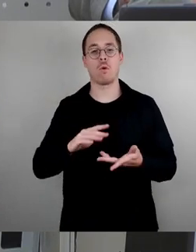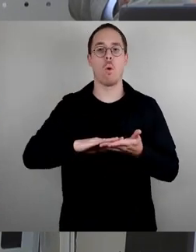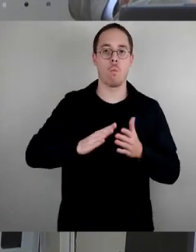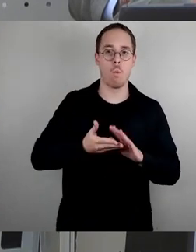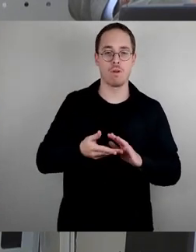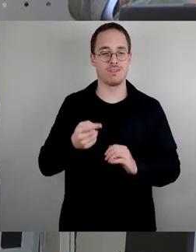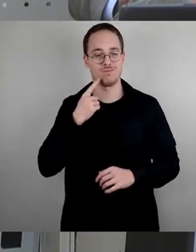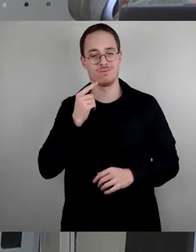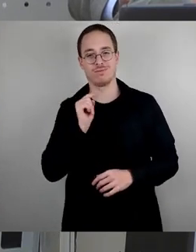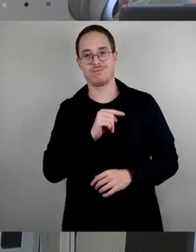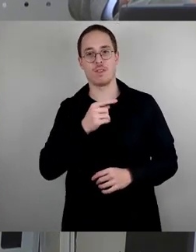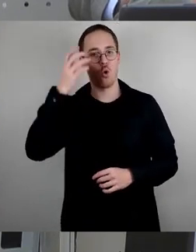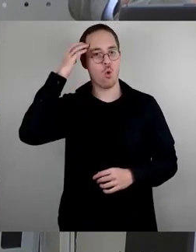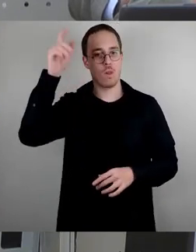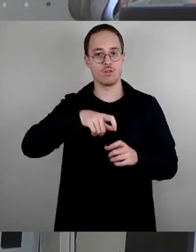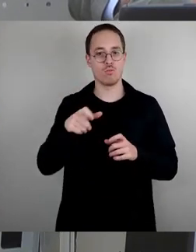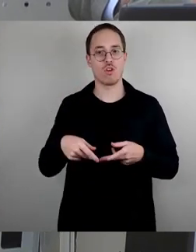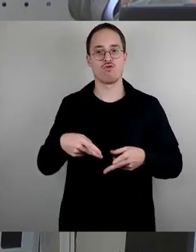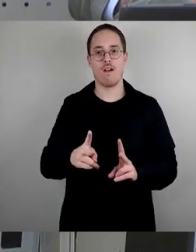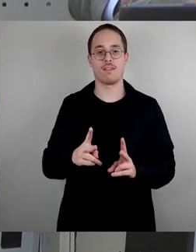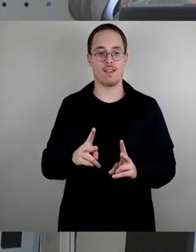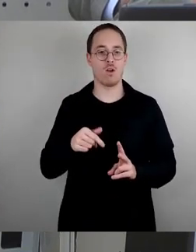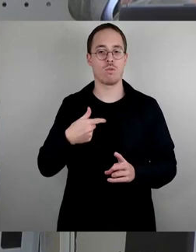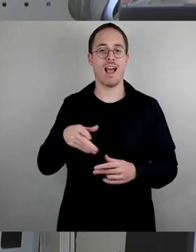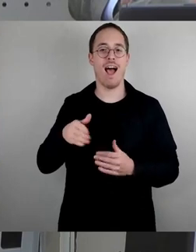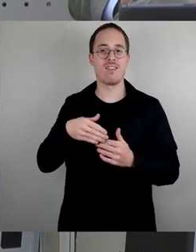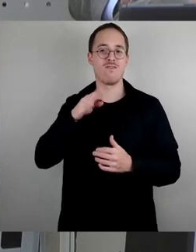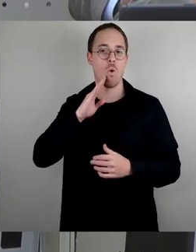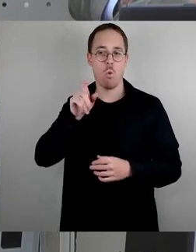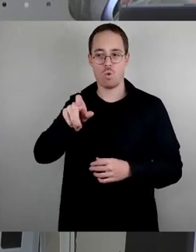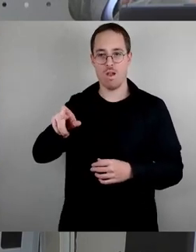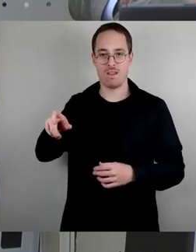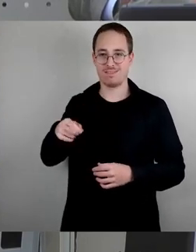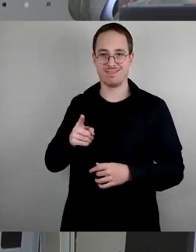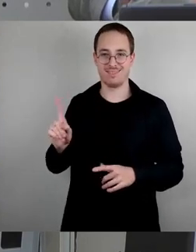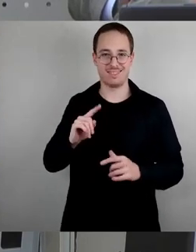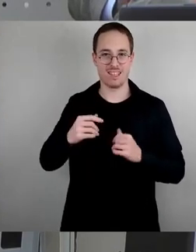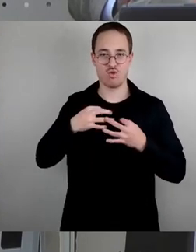auch nicht glücklich sind. Und jetzt wird im Prinzip die große grüne Verkehrswende